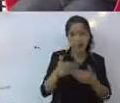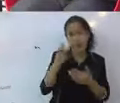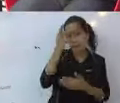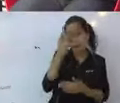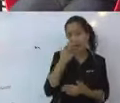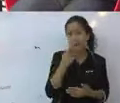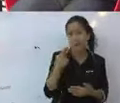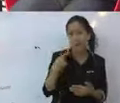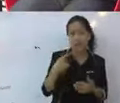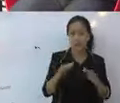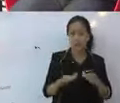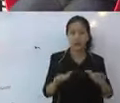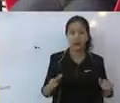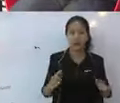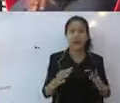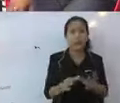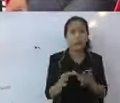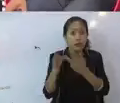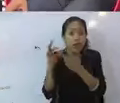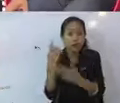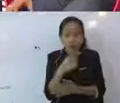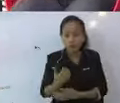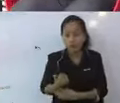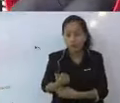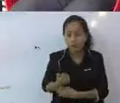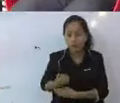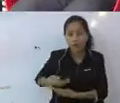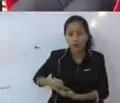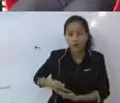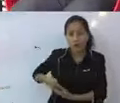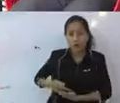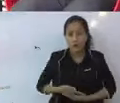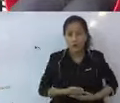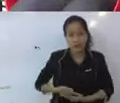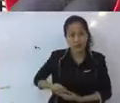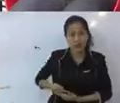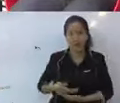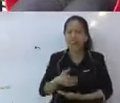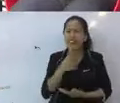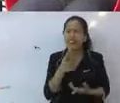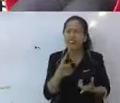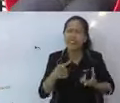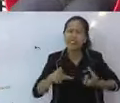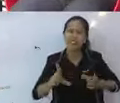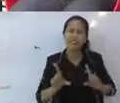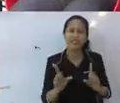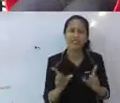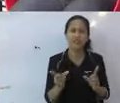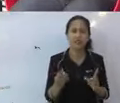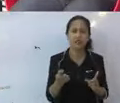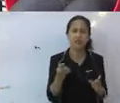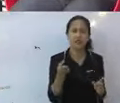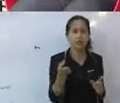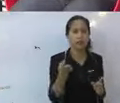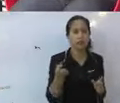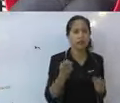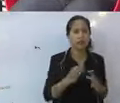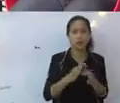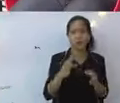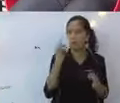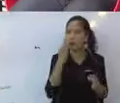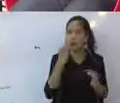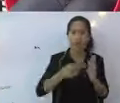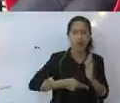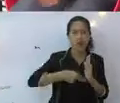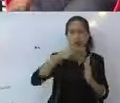lalo na yung nagbe-breastfeeding pa, yes. No? Huwag niyo po silang gaanong pakainin ng mga high sugar. Oo,